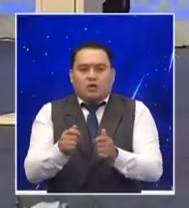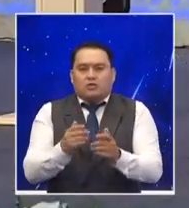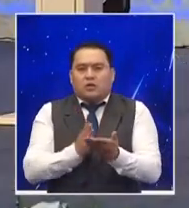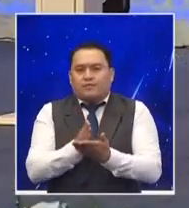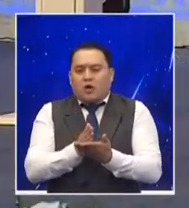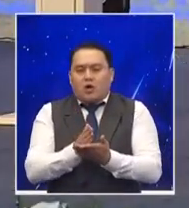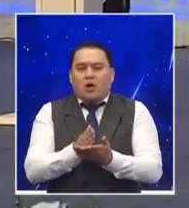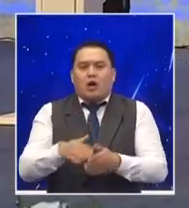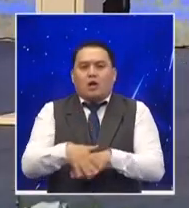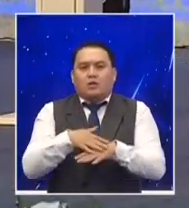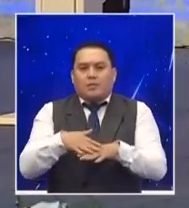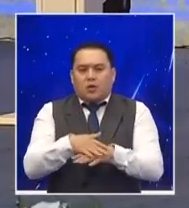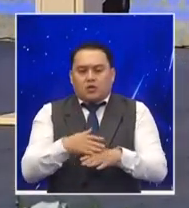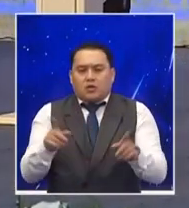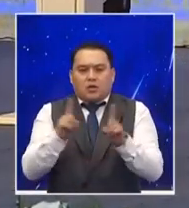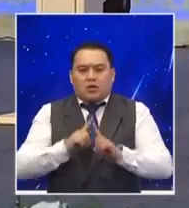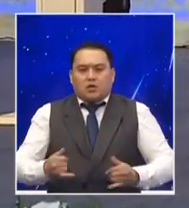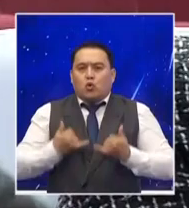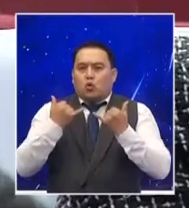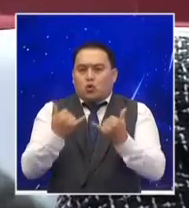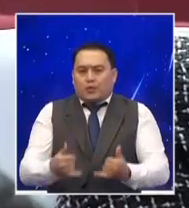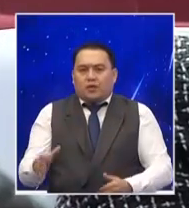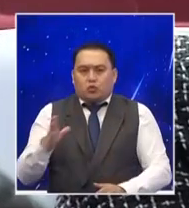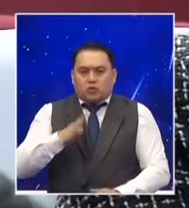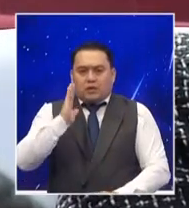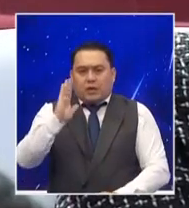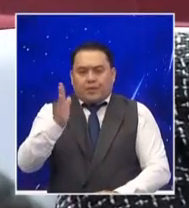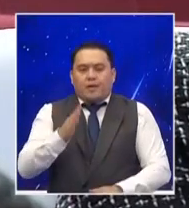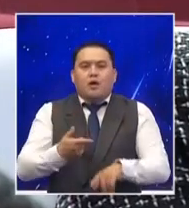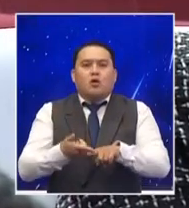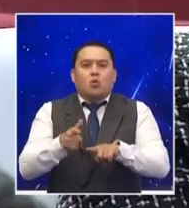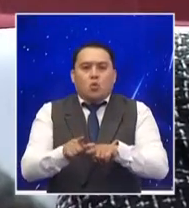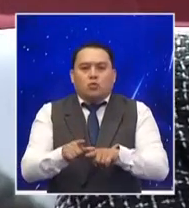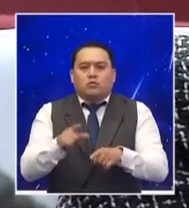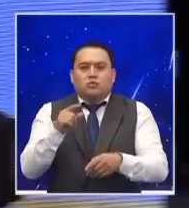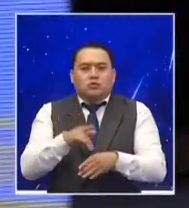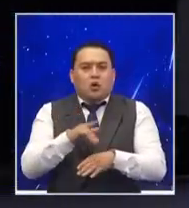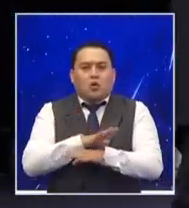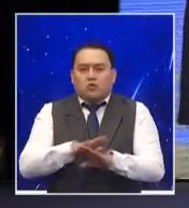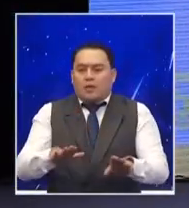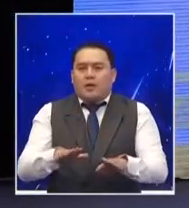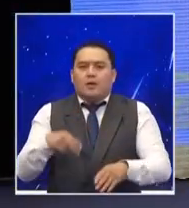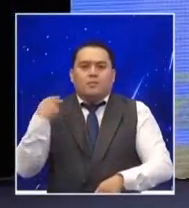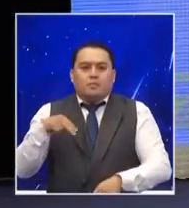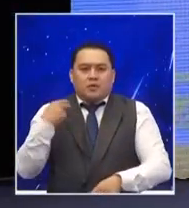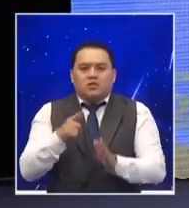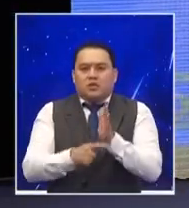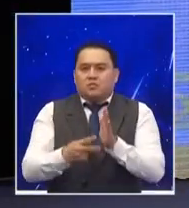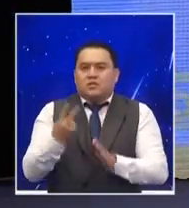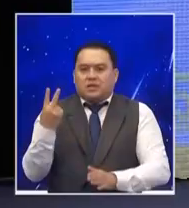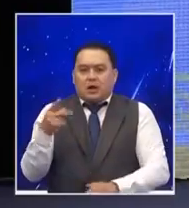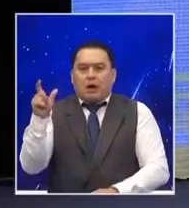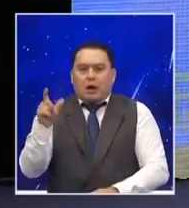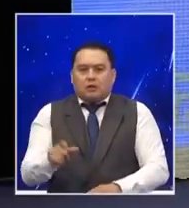қызмет істеген ел азаматтарына ерекше құрмет көрсетіледі. Биыл да сол дәстүр үзілмеді. Президент жарлығымен 72